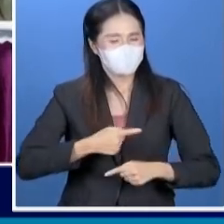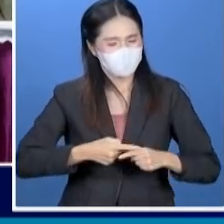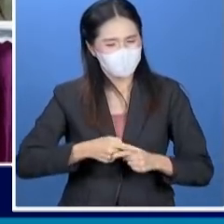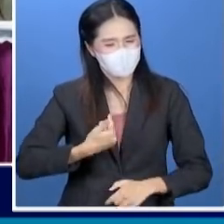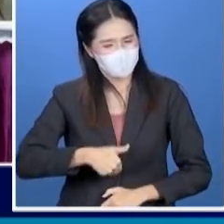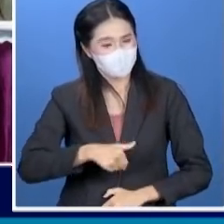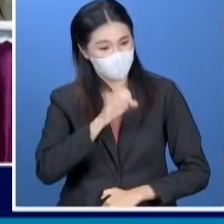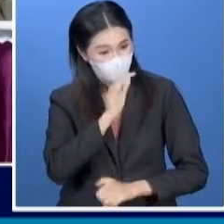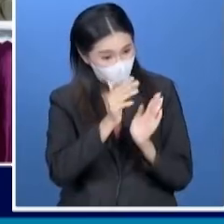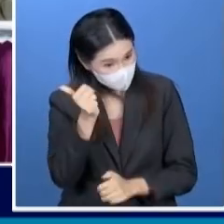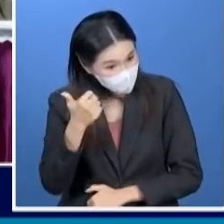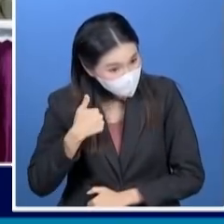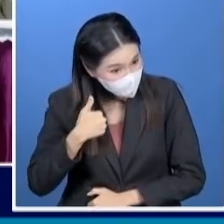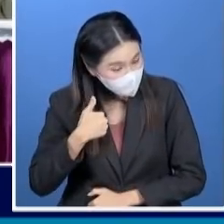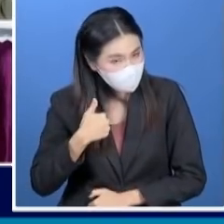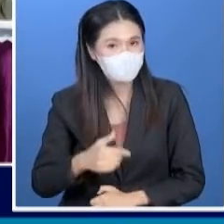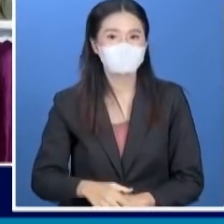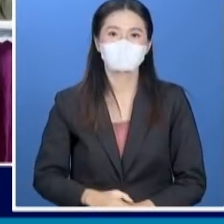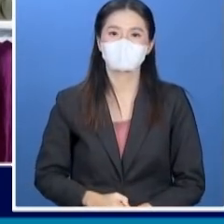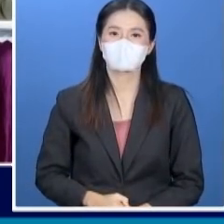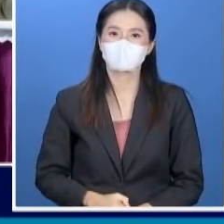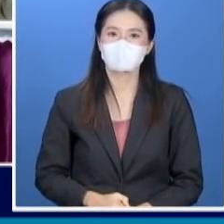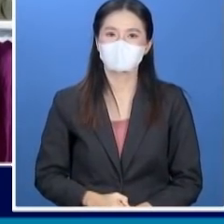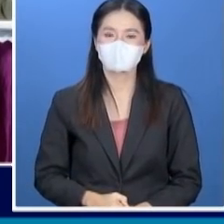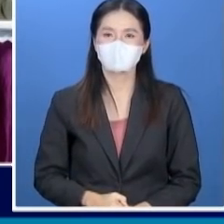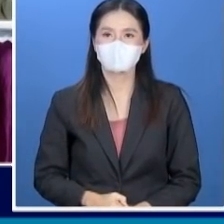องกับใครหรือไม่ครับก่อนที่จะเดินไปท้ายเรือ